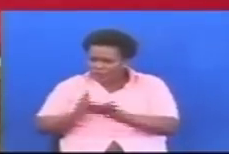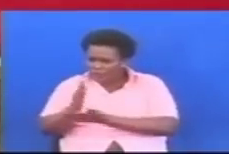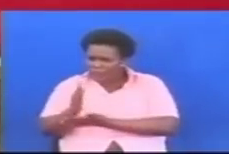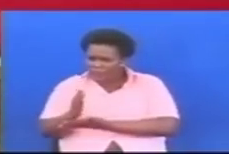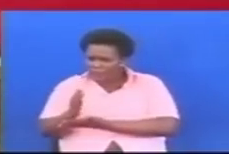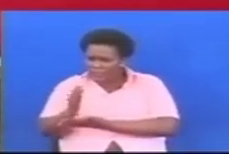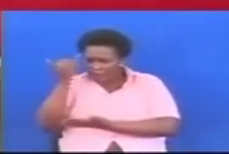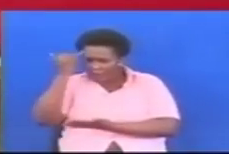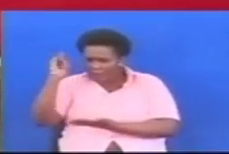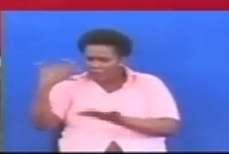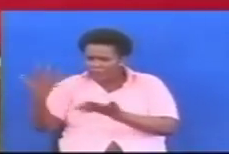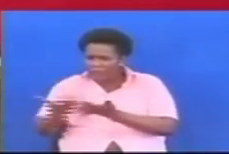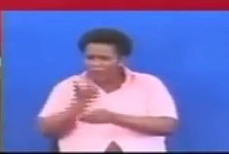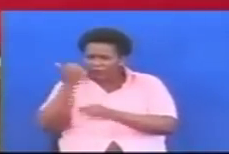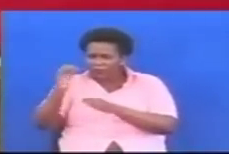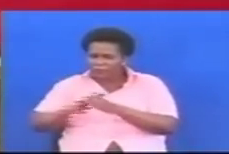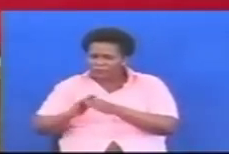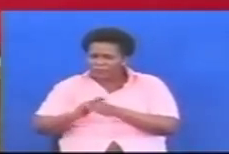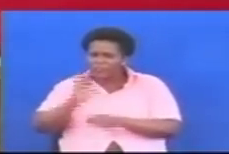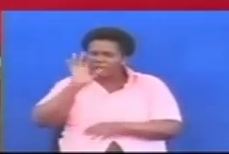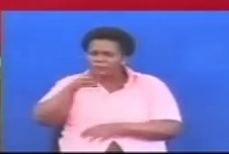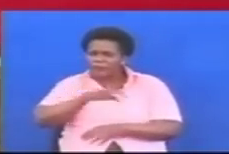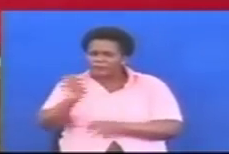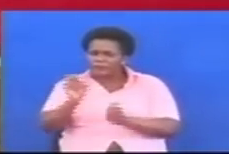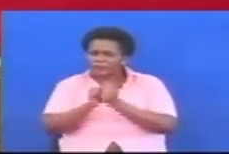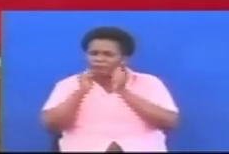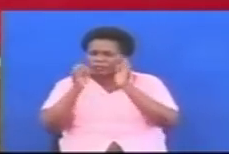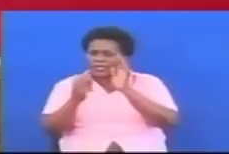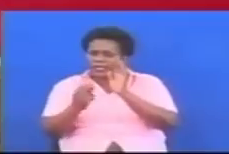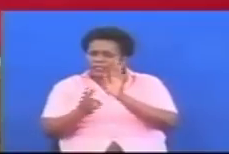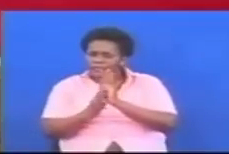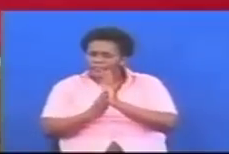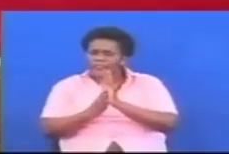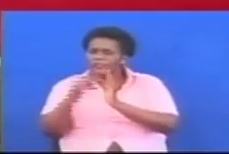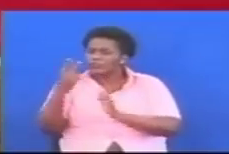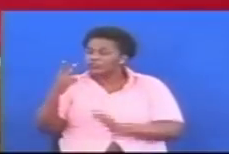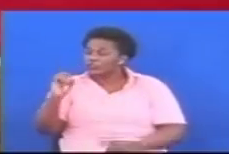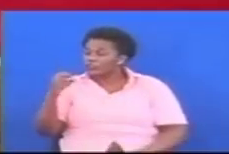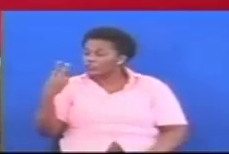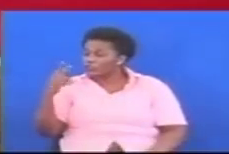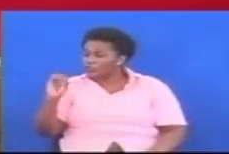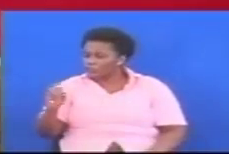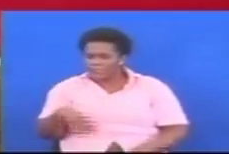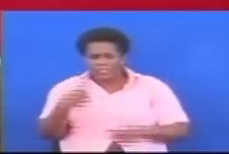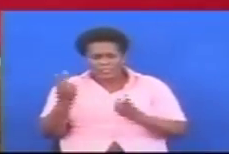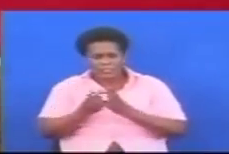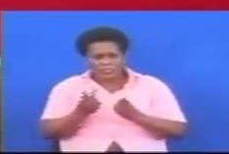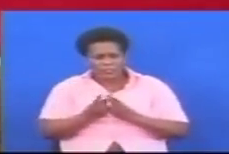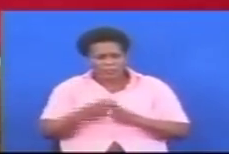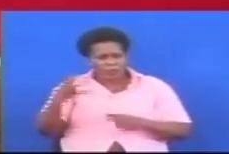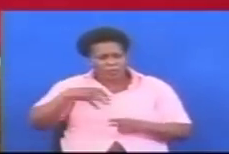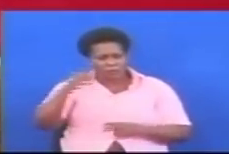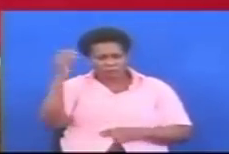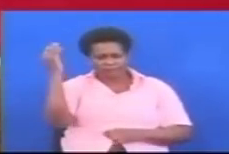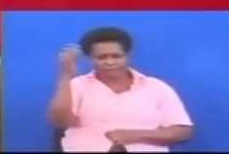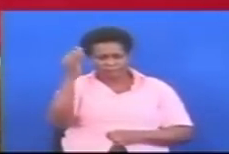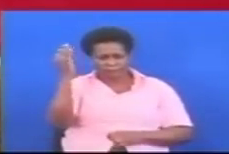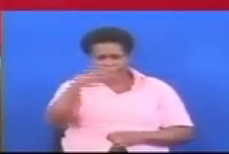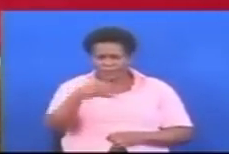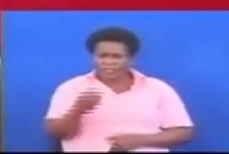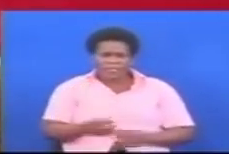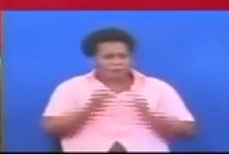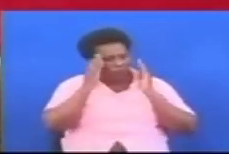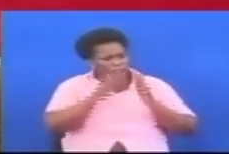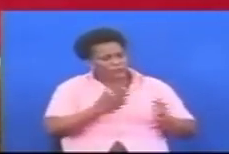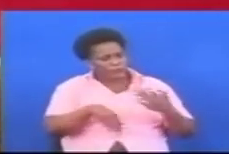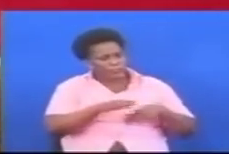matumizi ya Wizara ya Maji kwa mwaka wa fedha 2019-2020 kama ilivyowasilishwa katika hoja ya serikali. Naunga mkono